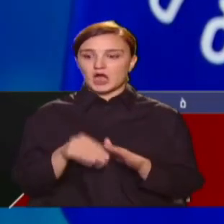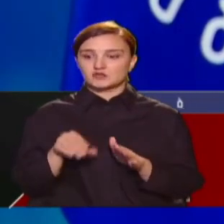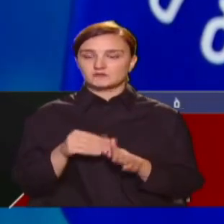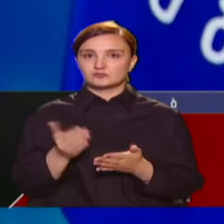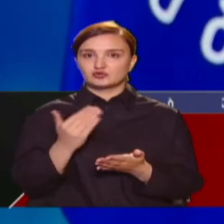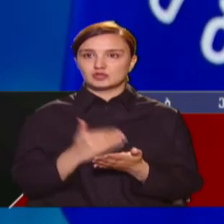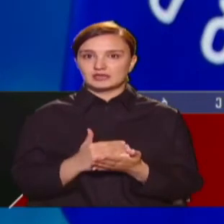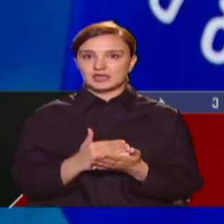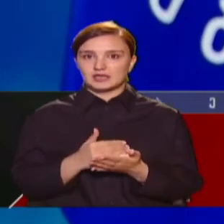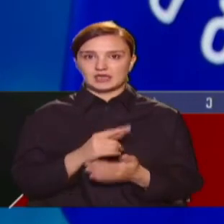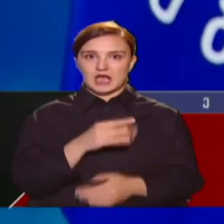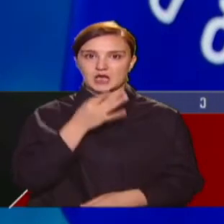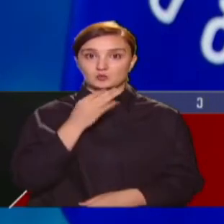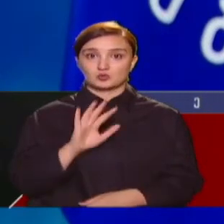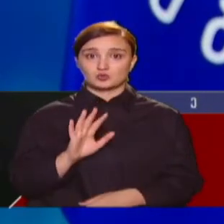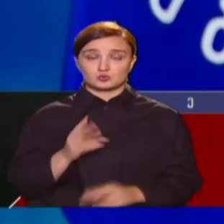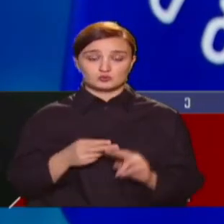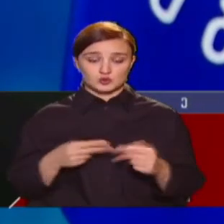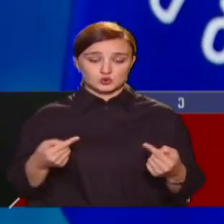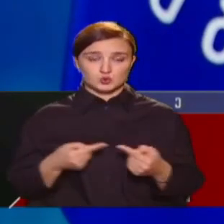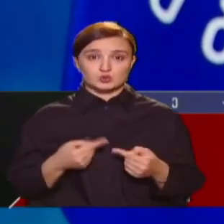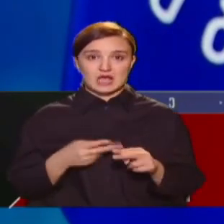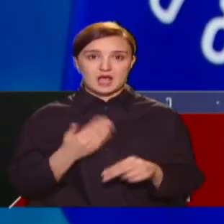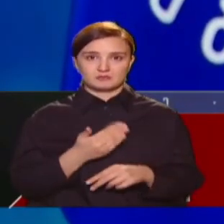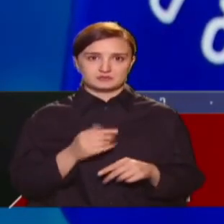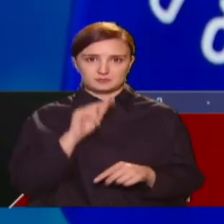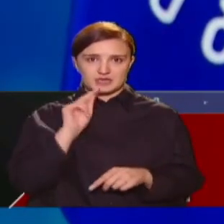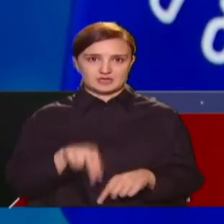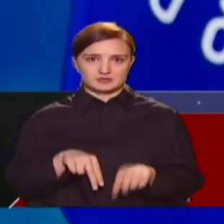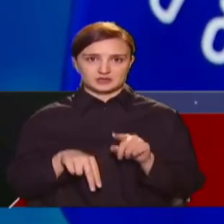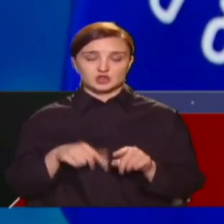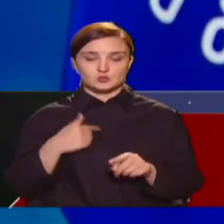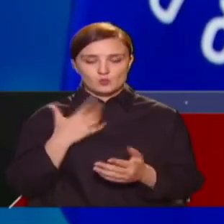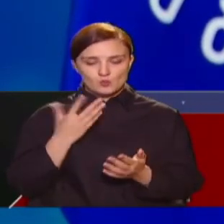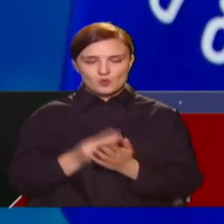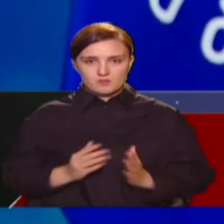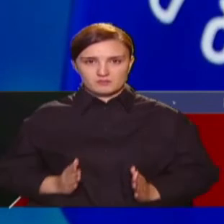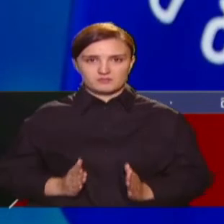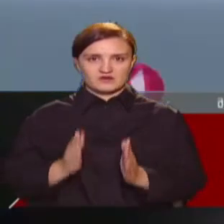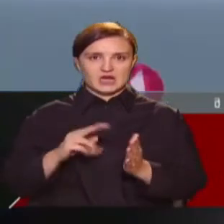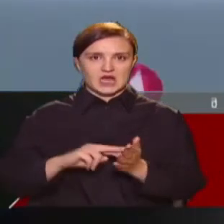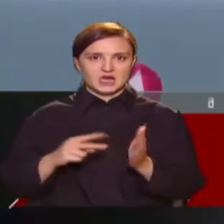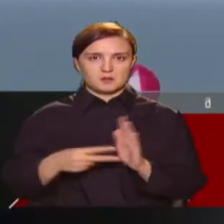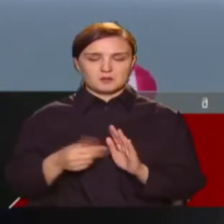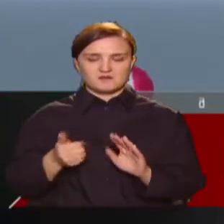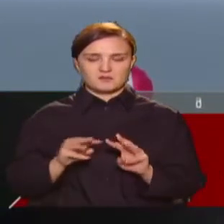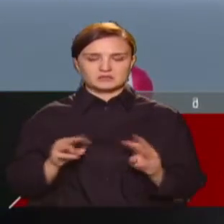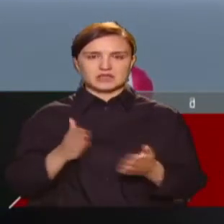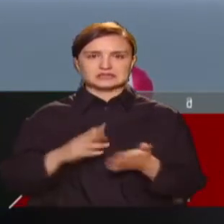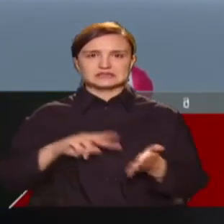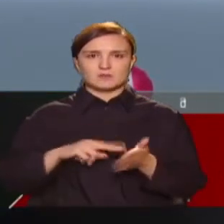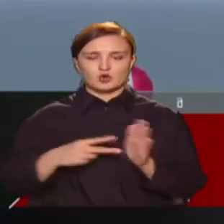მერე, შედეგები არ მოსწონთ, ზუსტად აი ამის ბრალია. დიდი მადლობა. Ჩვენ გვაქვს ჩვენი გეგმა, პრემიერ-მინისტრს აქვს ამოქმედო